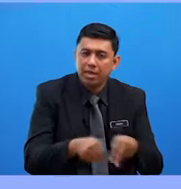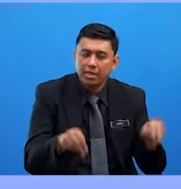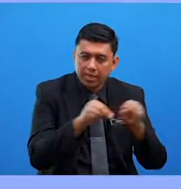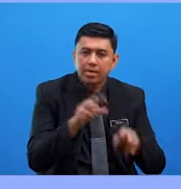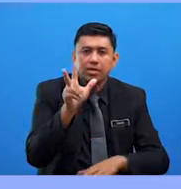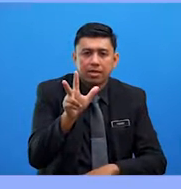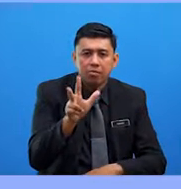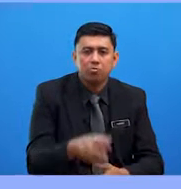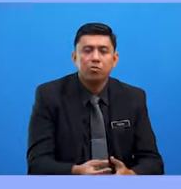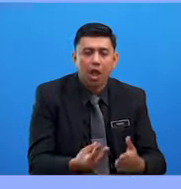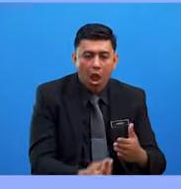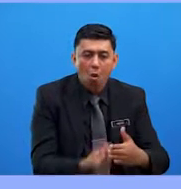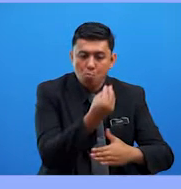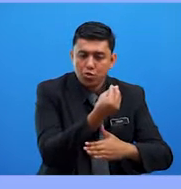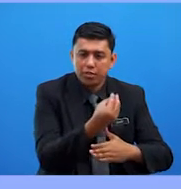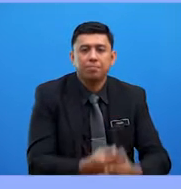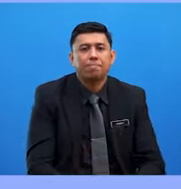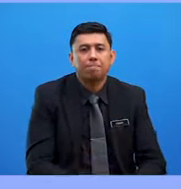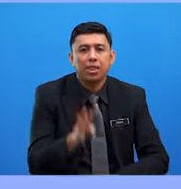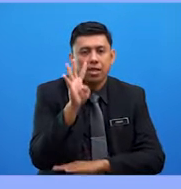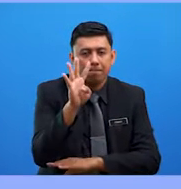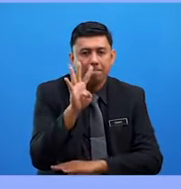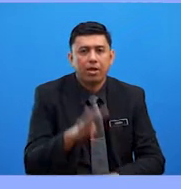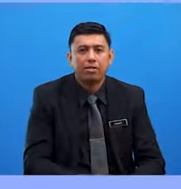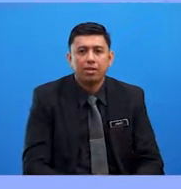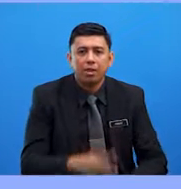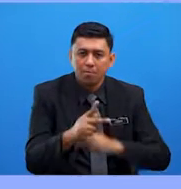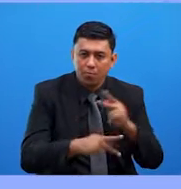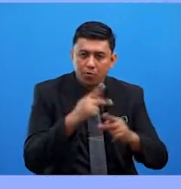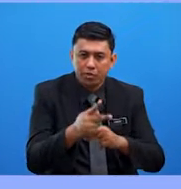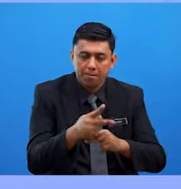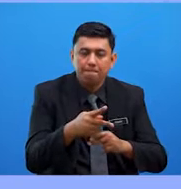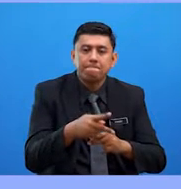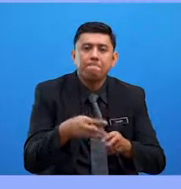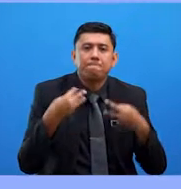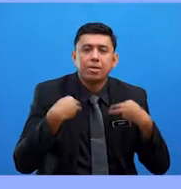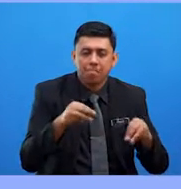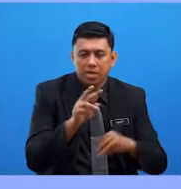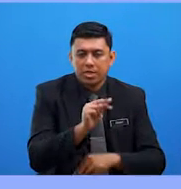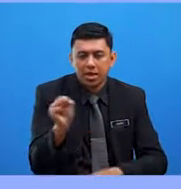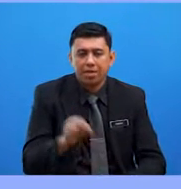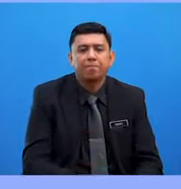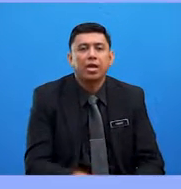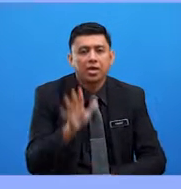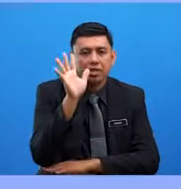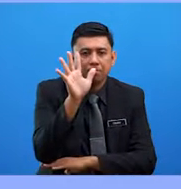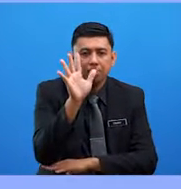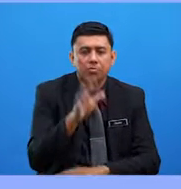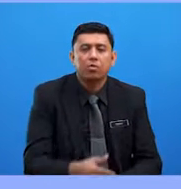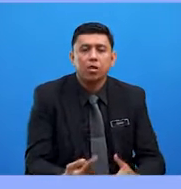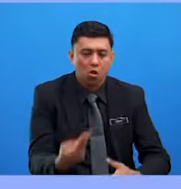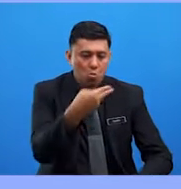nilai. Yang ketiga, output. Yang keempat, proses pemasaran. Dan yang